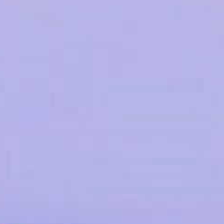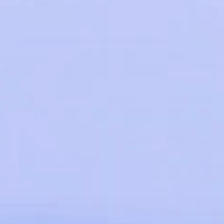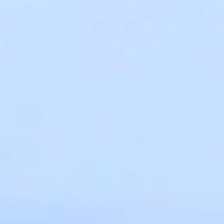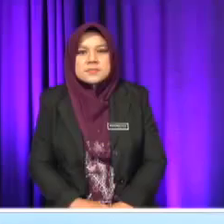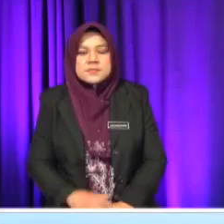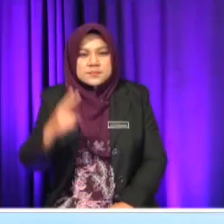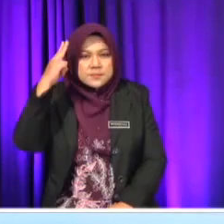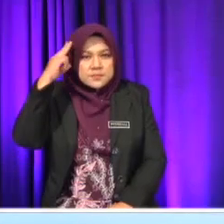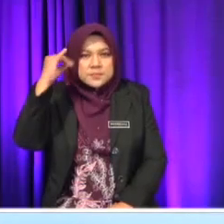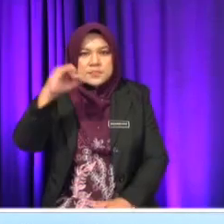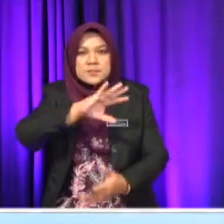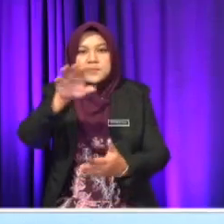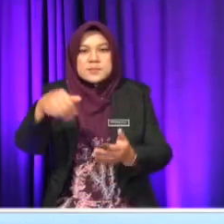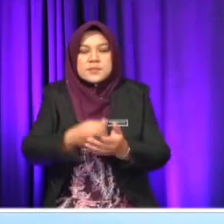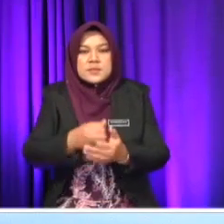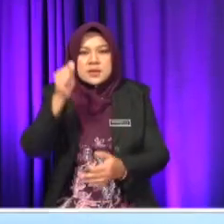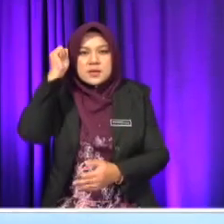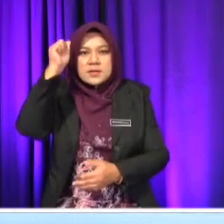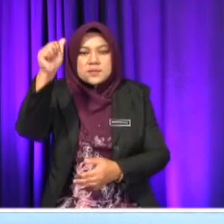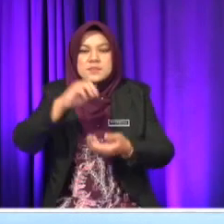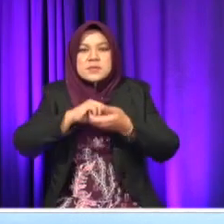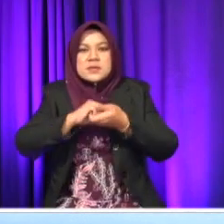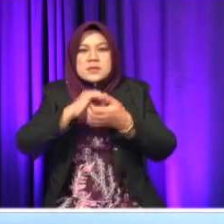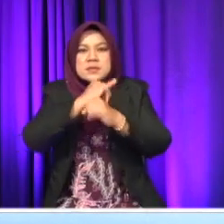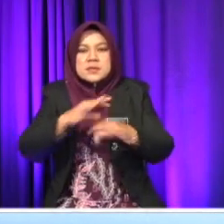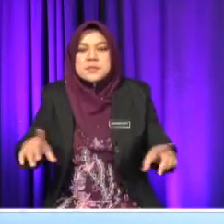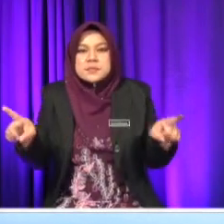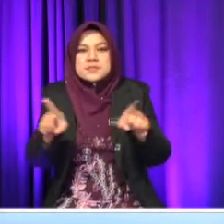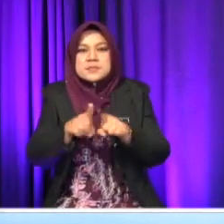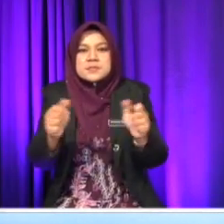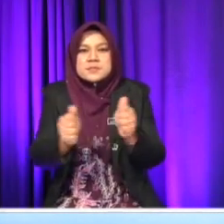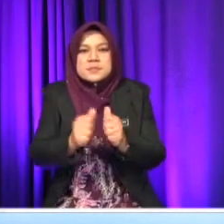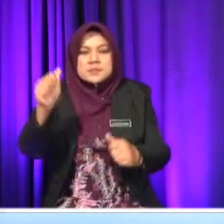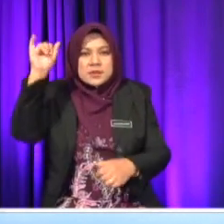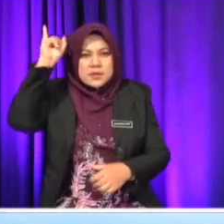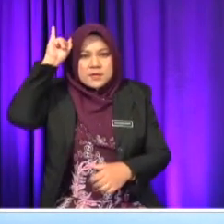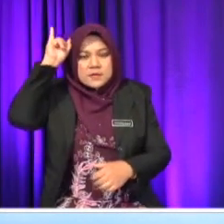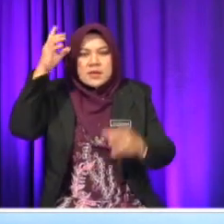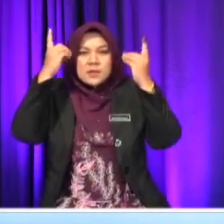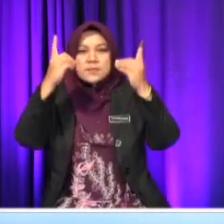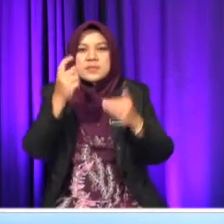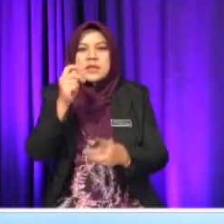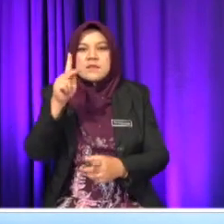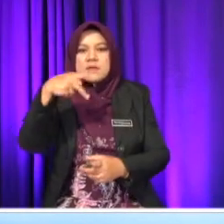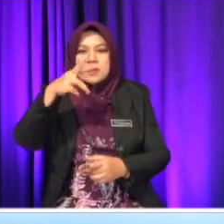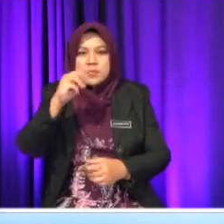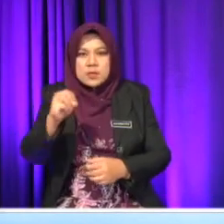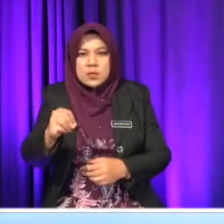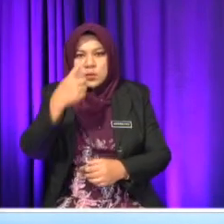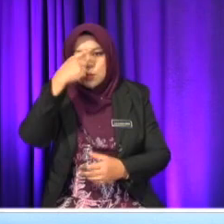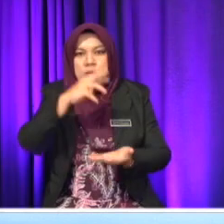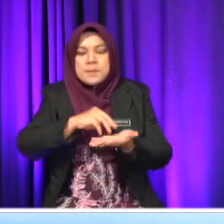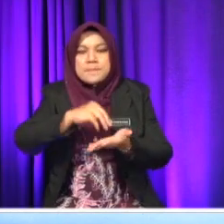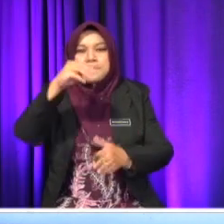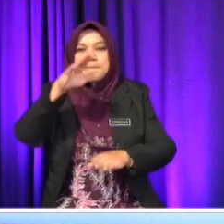Hai semua Assalamualaikum salam sejahtera bersama saya Irfan Sami di saluran untuk slot